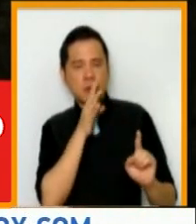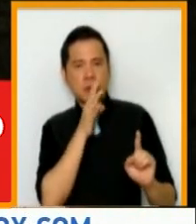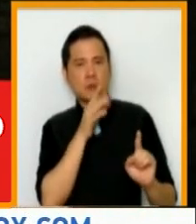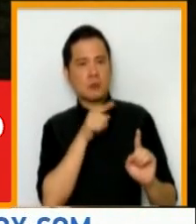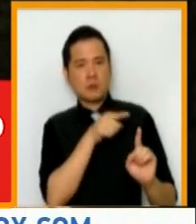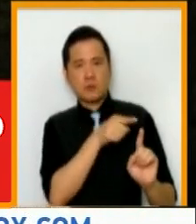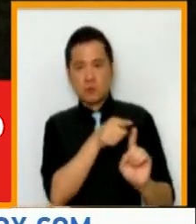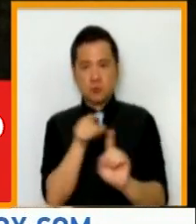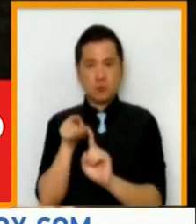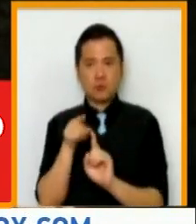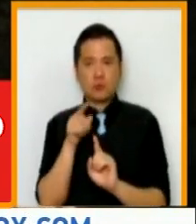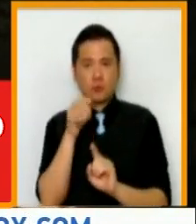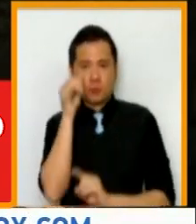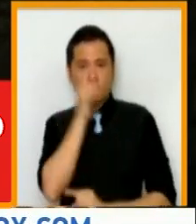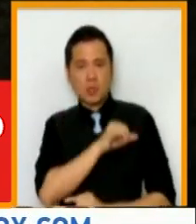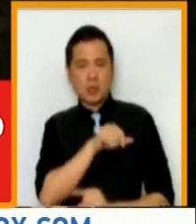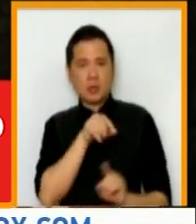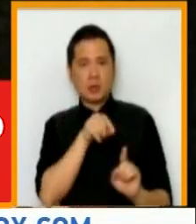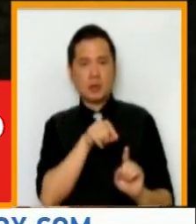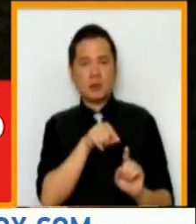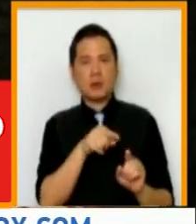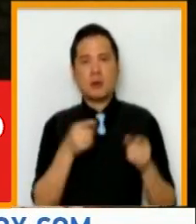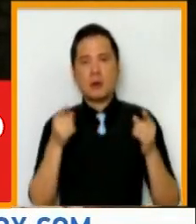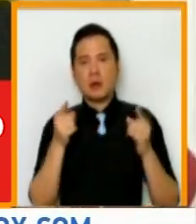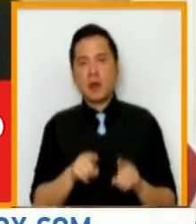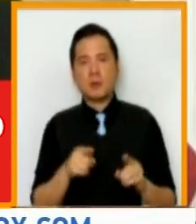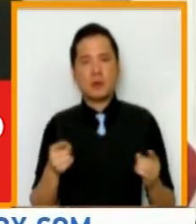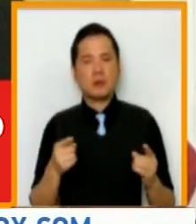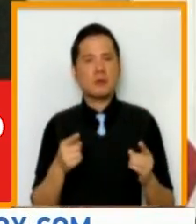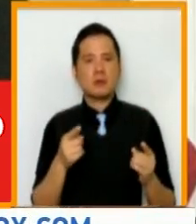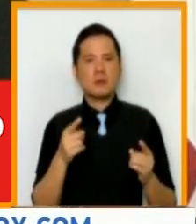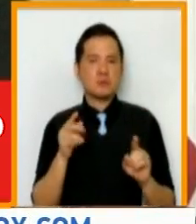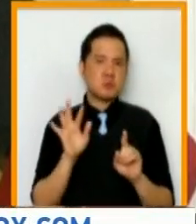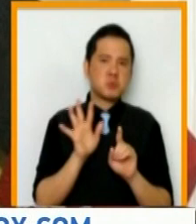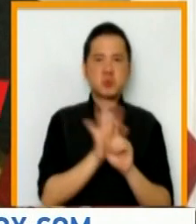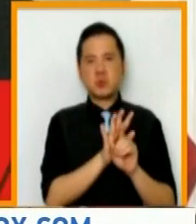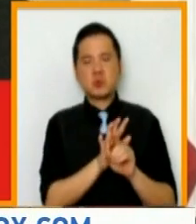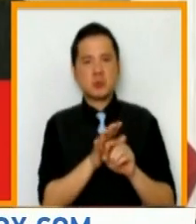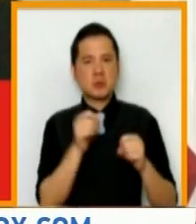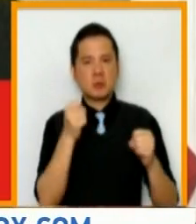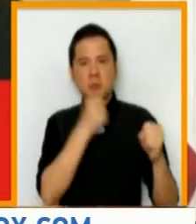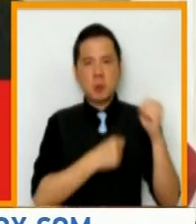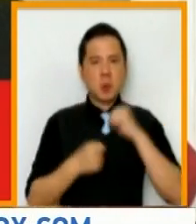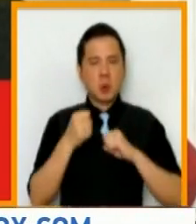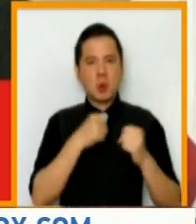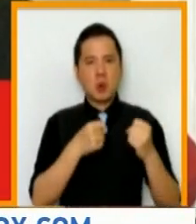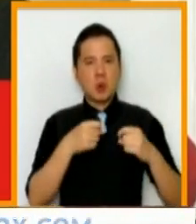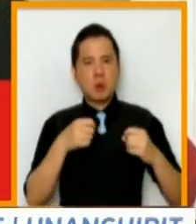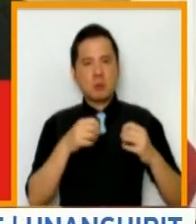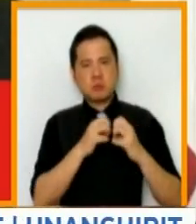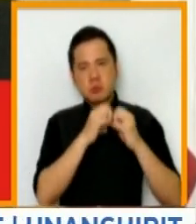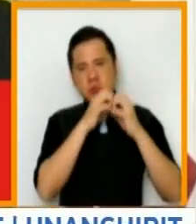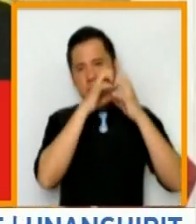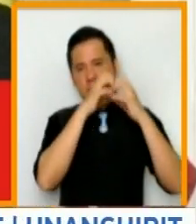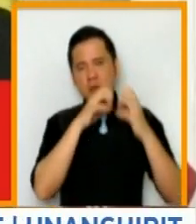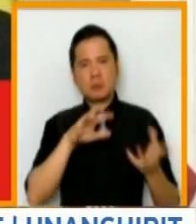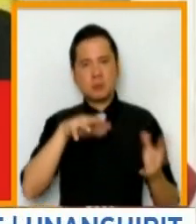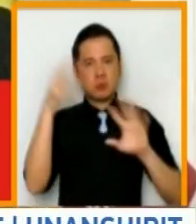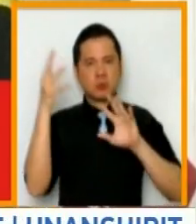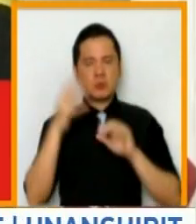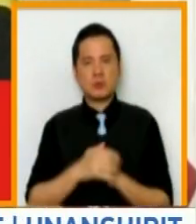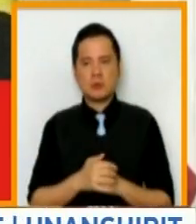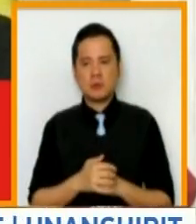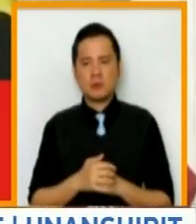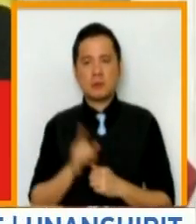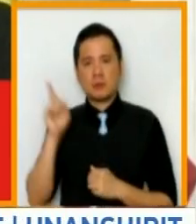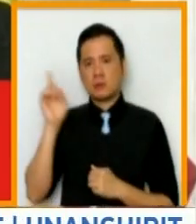ito binugbog nila, nagtulong-tulong sila. Hindi ko na talaga na ano dahil nagmumura na eh. Yung mura niya eh, tara